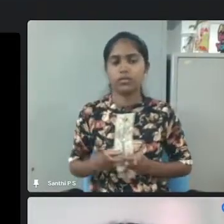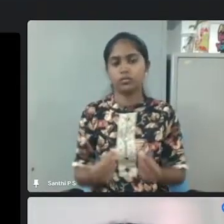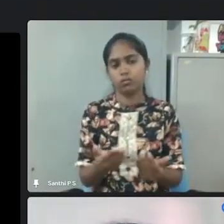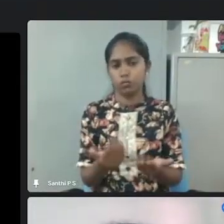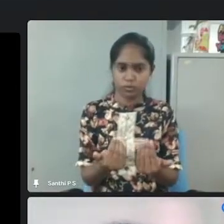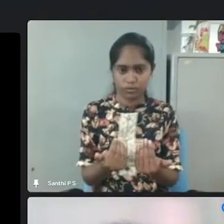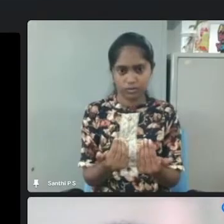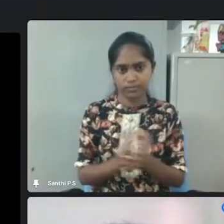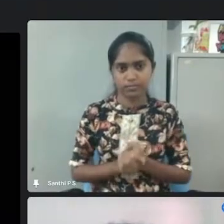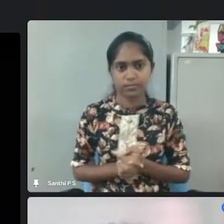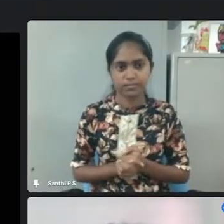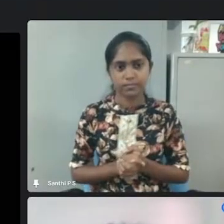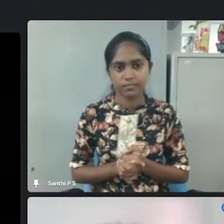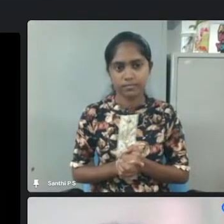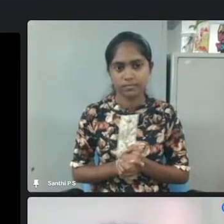സാധിക്കും.